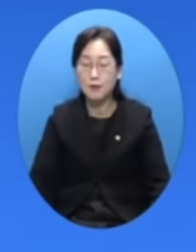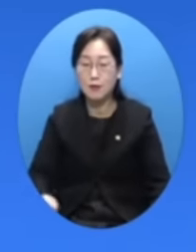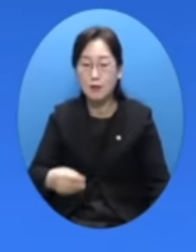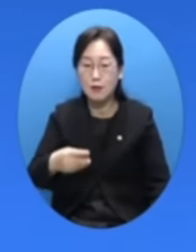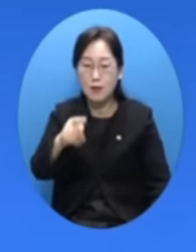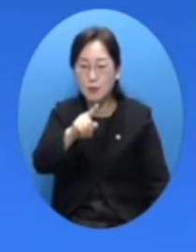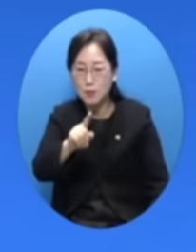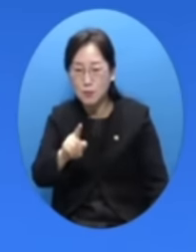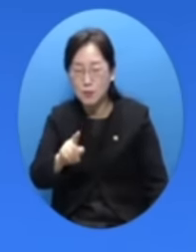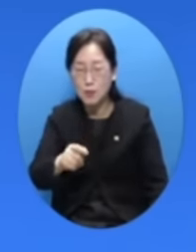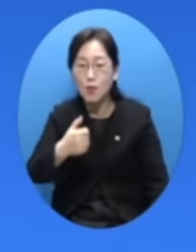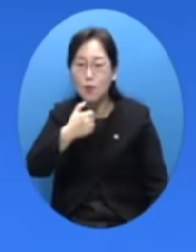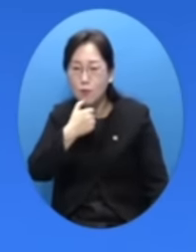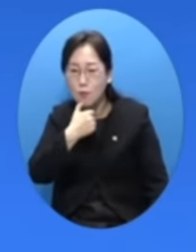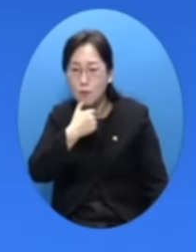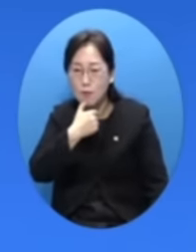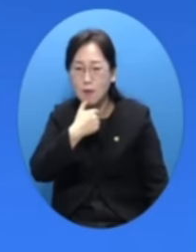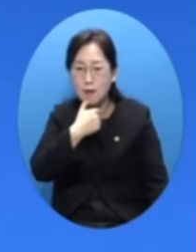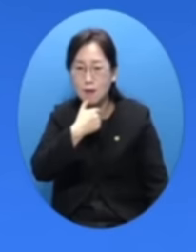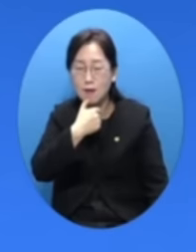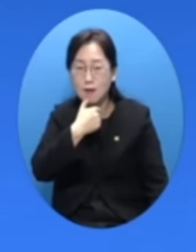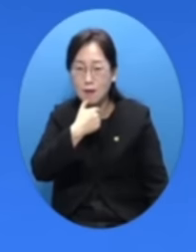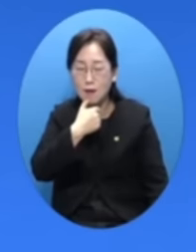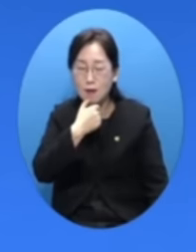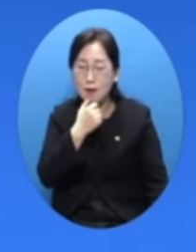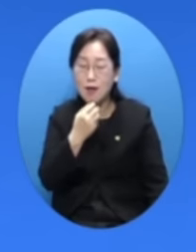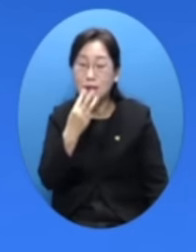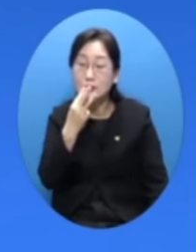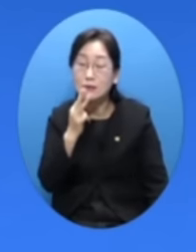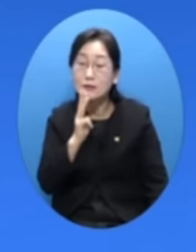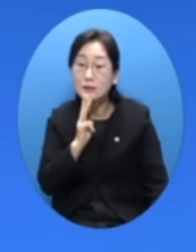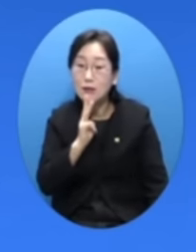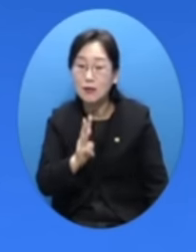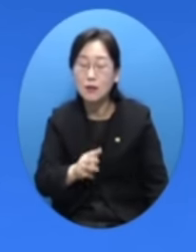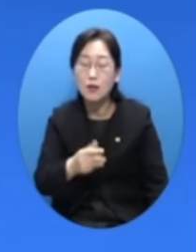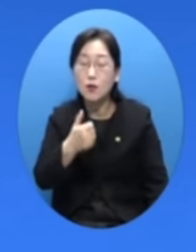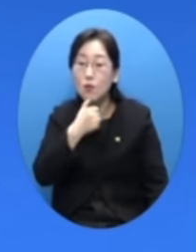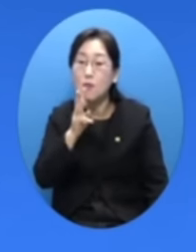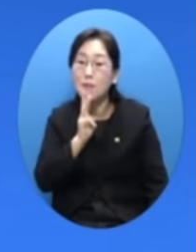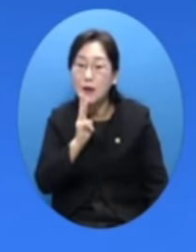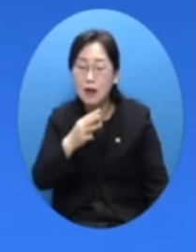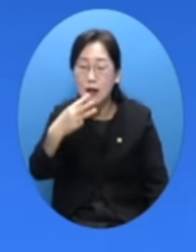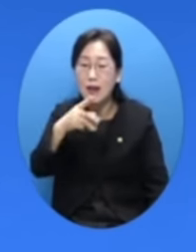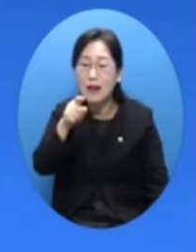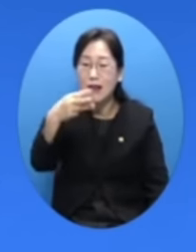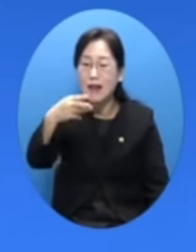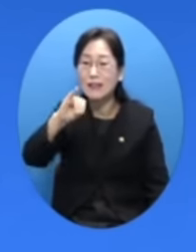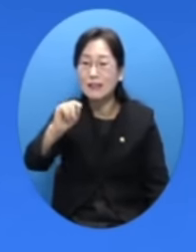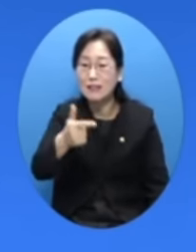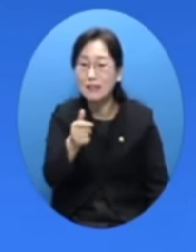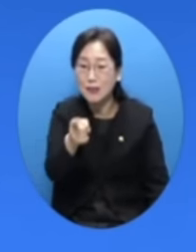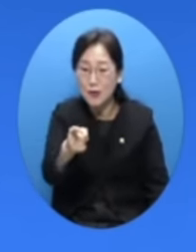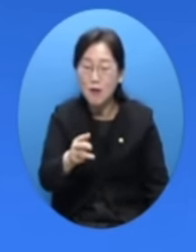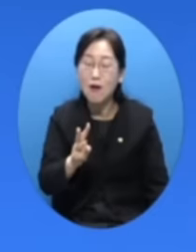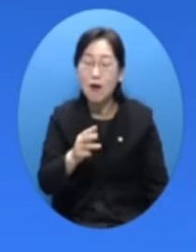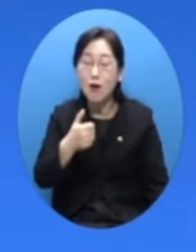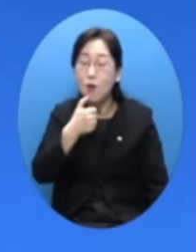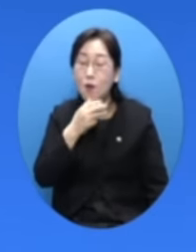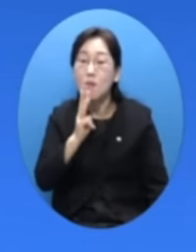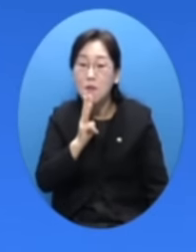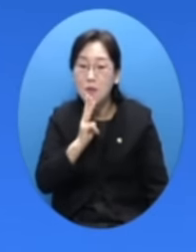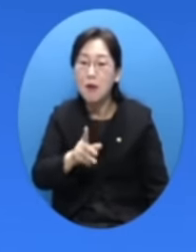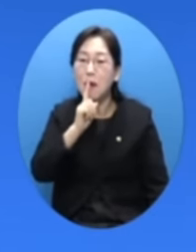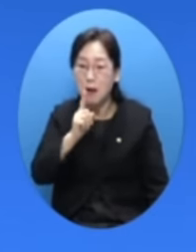라틴어로 쓴 성경만을 신부가 읽고 신부가 설교를 할 때도 라틴말로 했기 때문에 아무도 못 알아들었습니다. 그냥